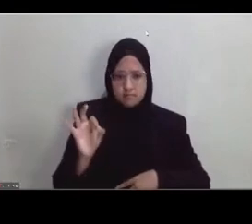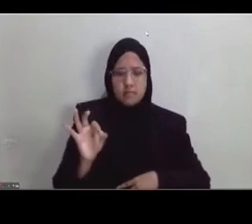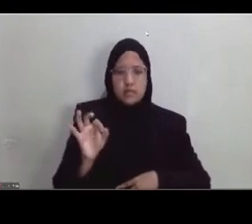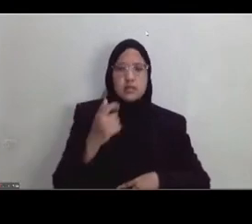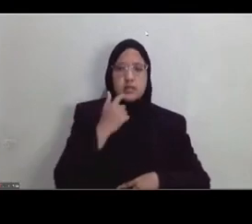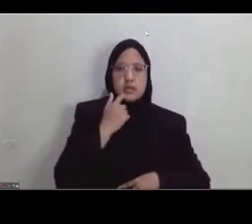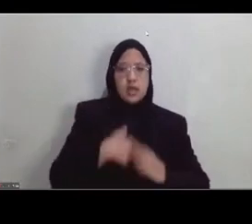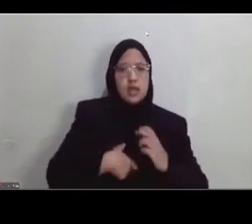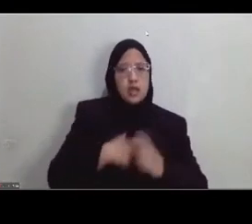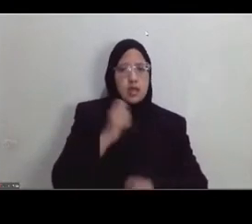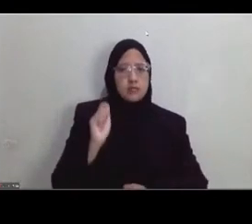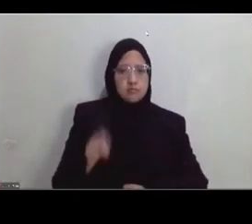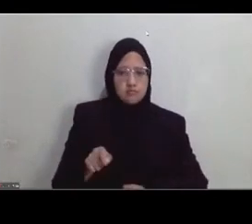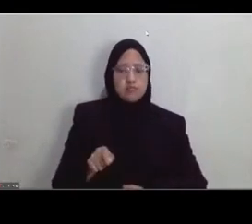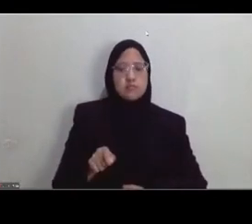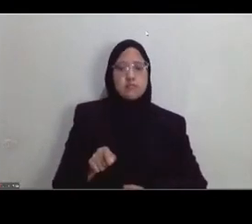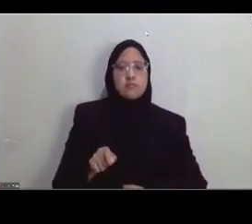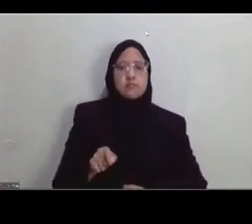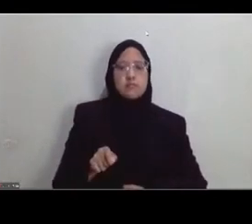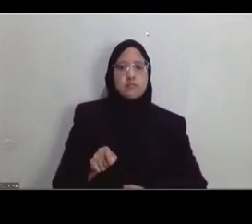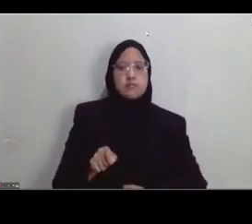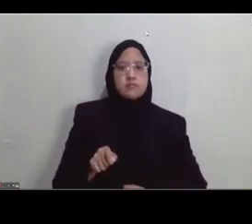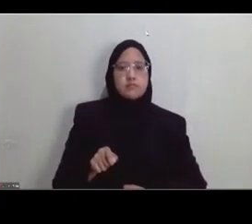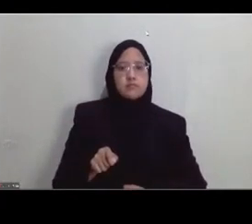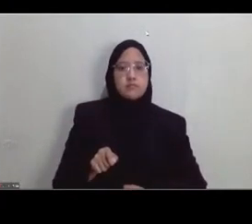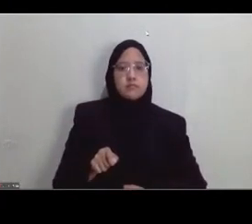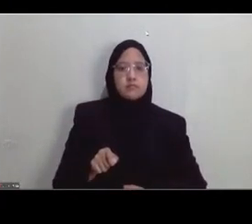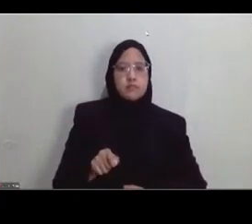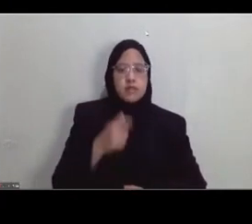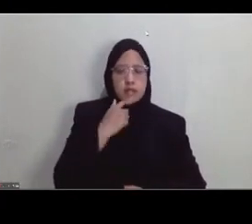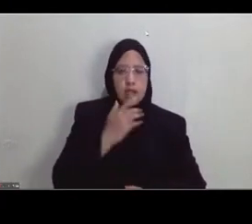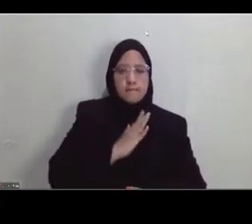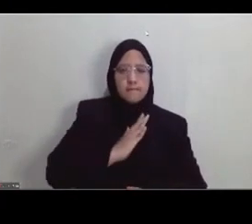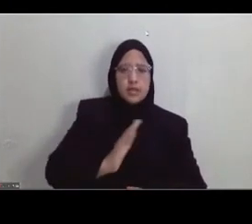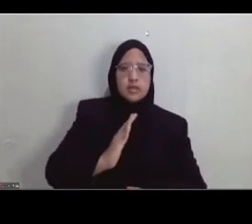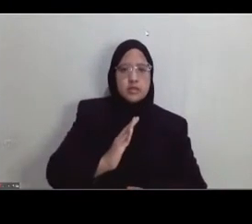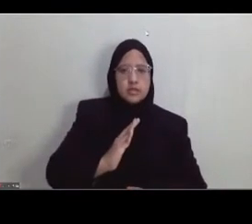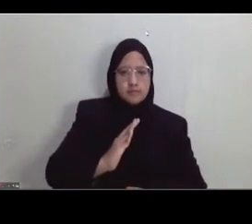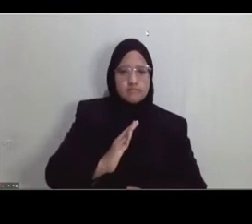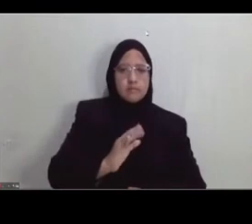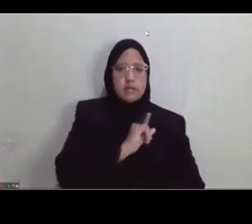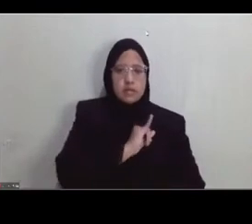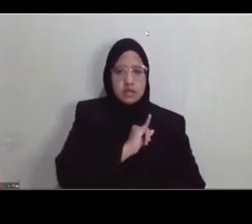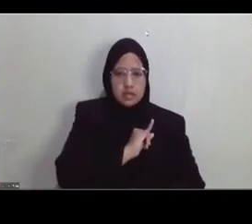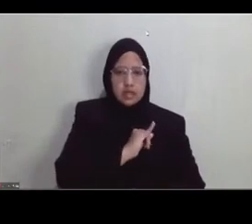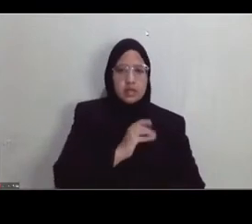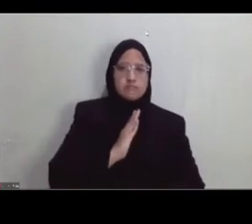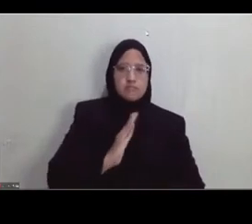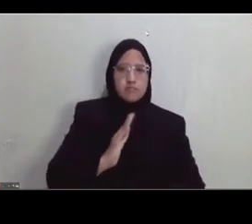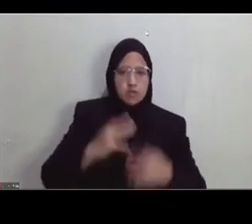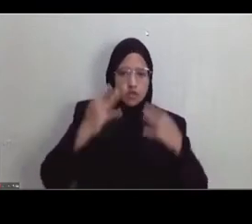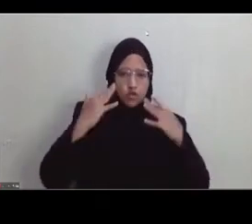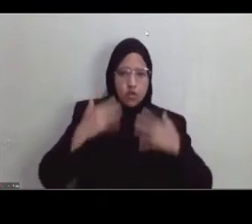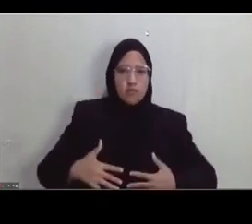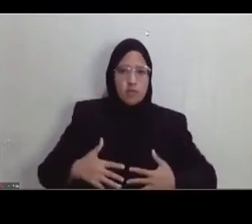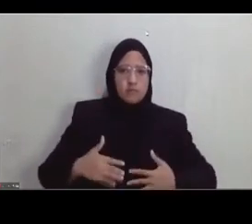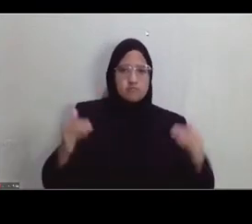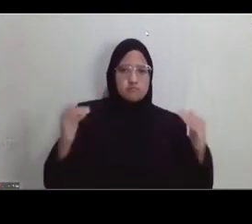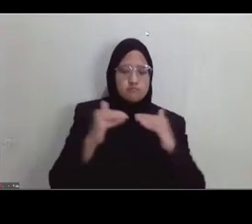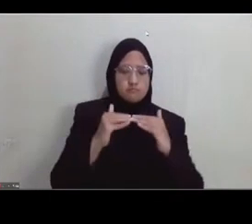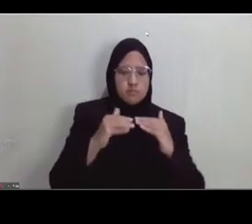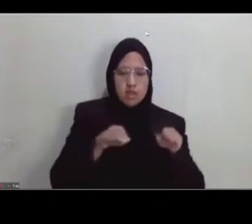inkasu prinsip integritas prinsip kesestaraan serta prinsip kesopanan dan kepantasan dalam Sapta Karsa